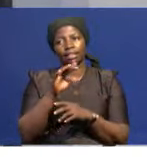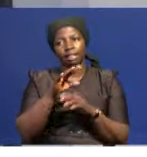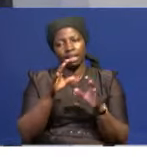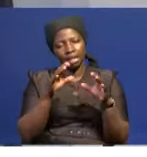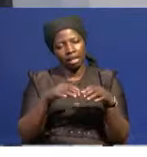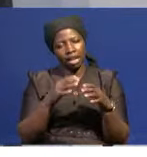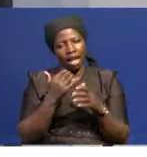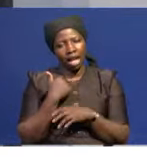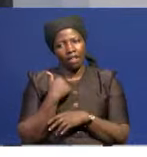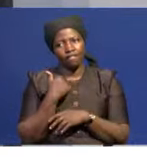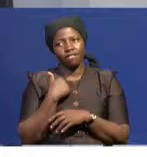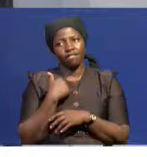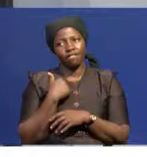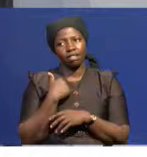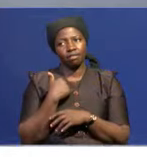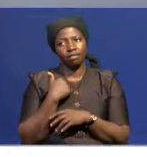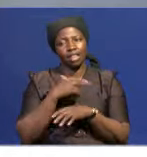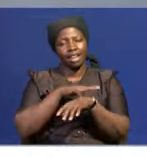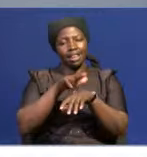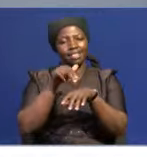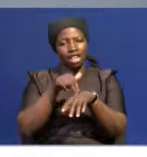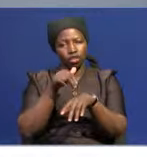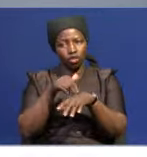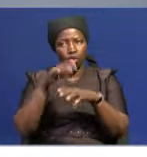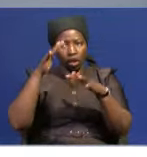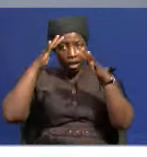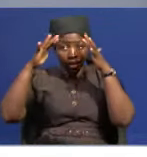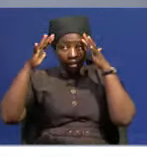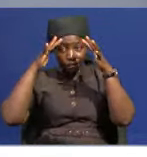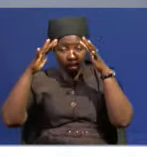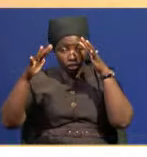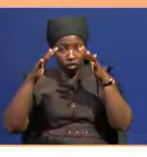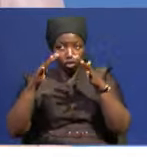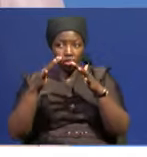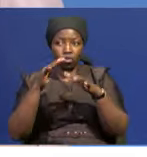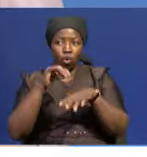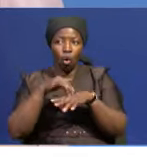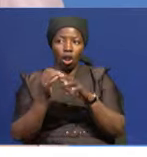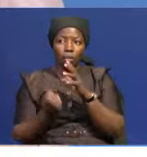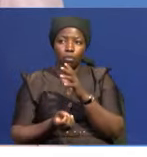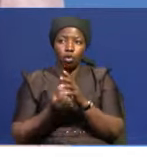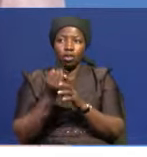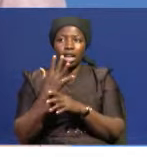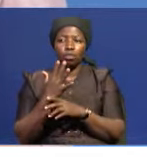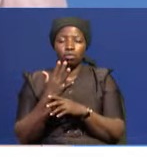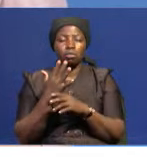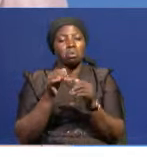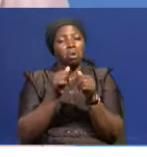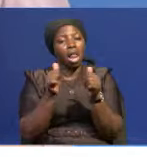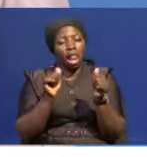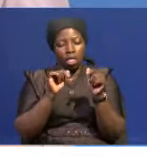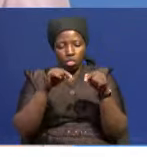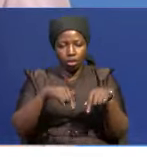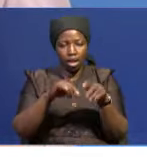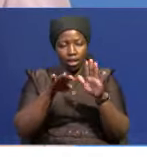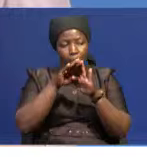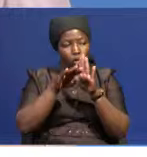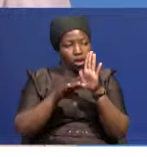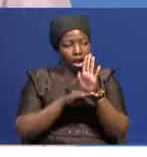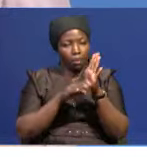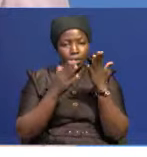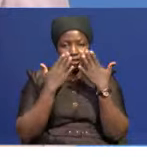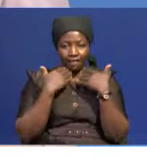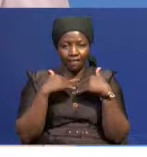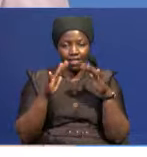500 na kituo cha taifa cha uvumbuzi wa uzalishaji. Haya, kwa leo kipindi hiki kinaishia